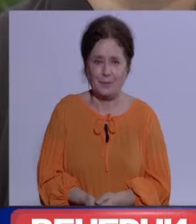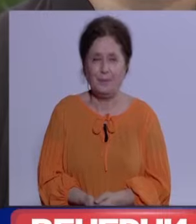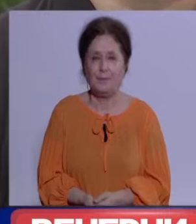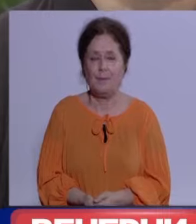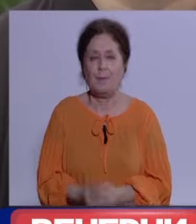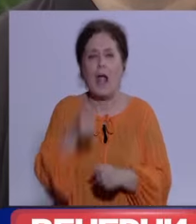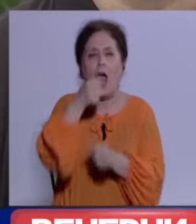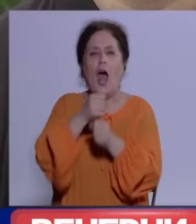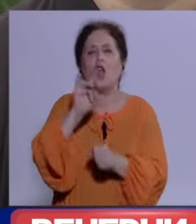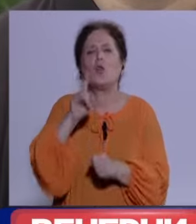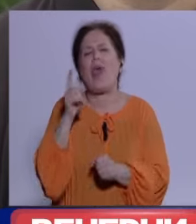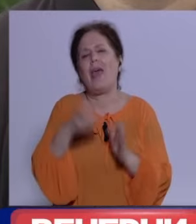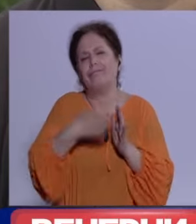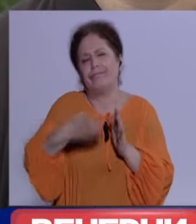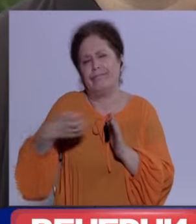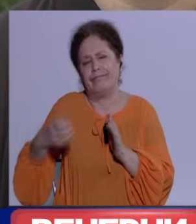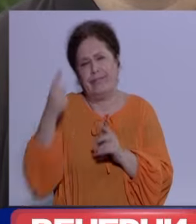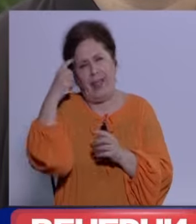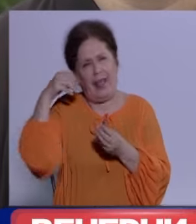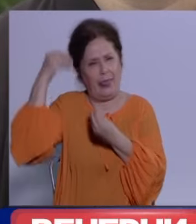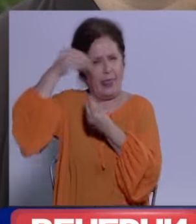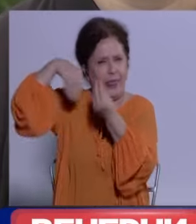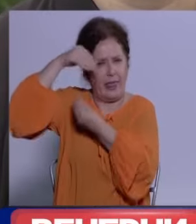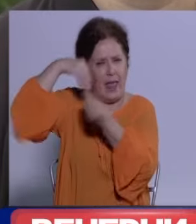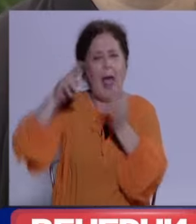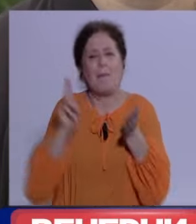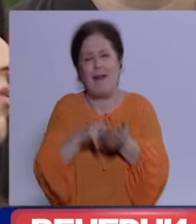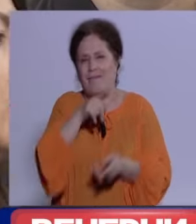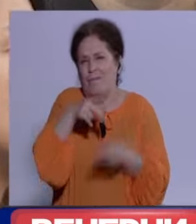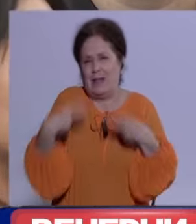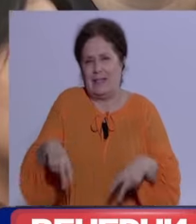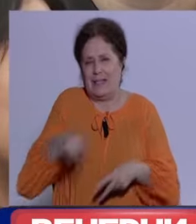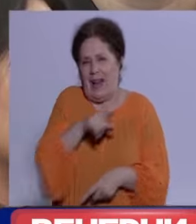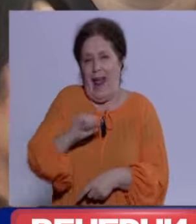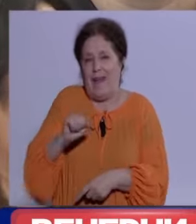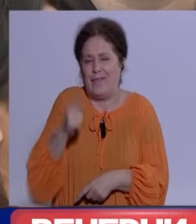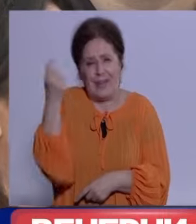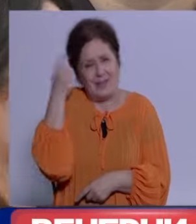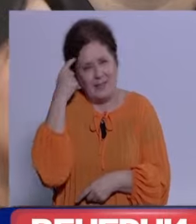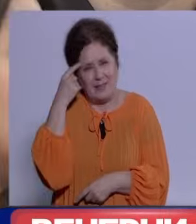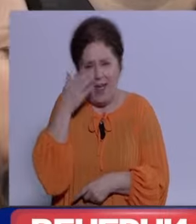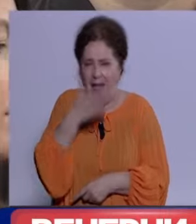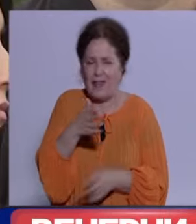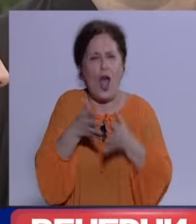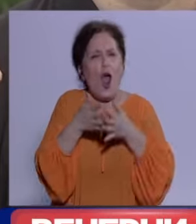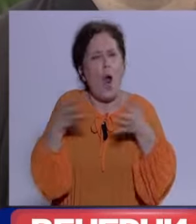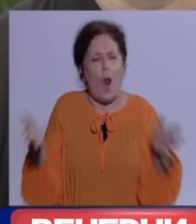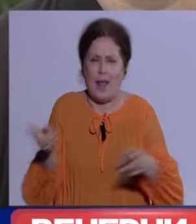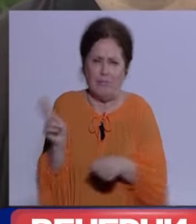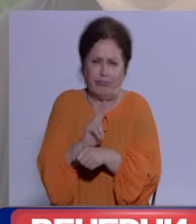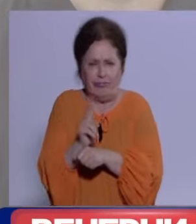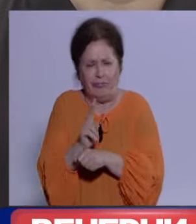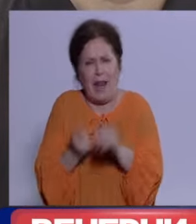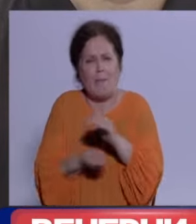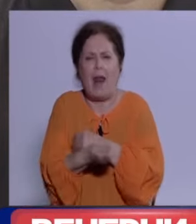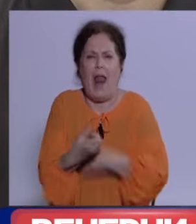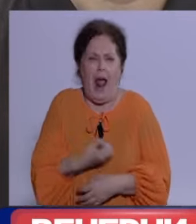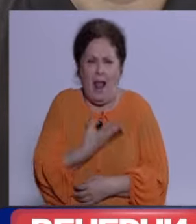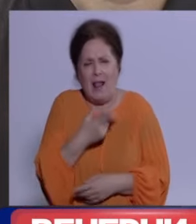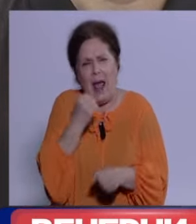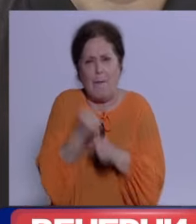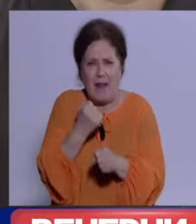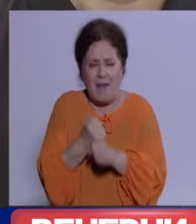Па дуи континуирано се измислува правила, исплашени се, свесни се дека голем е криминалот кој што го имаат направено.